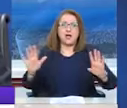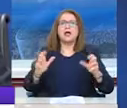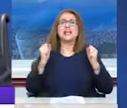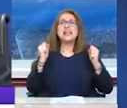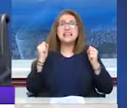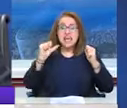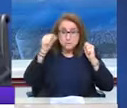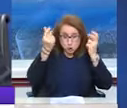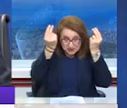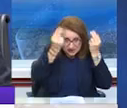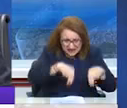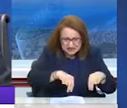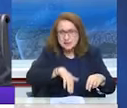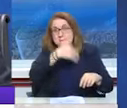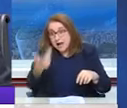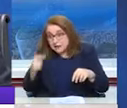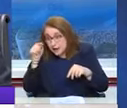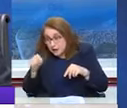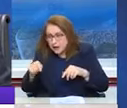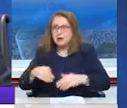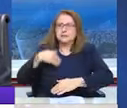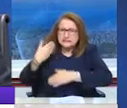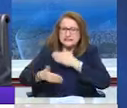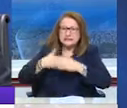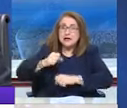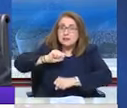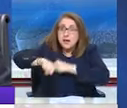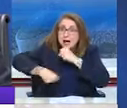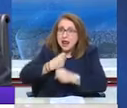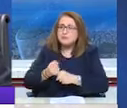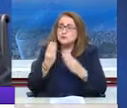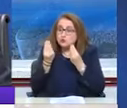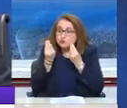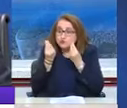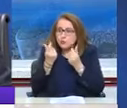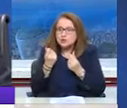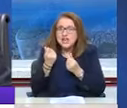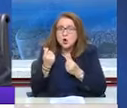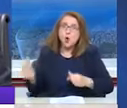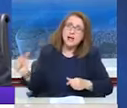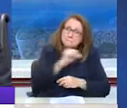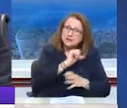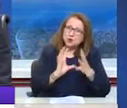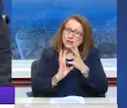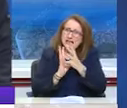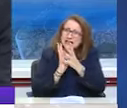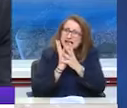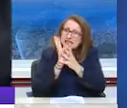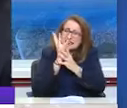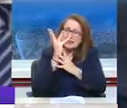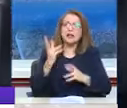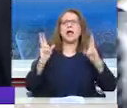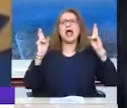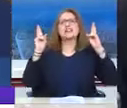που φτιάχνουμε να βάλουμε μπρος την οικονομία μας γρήγορα και να έχουμε ένα μέλλον εξαιρετικά αισιόδοξο.